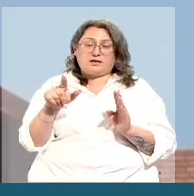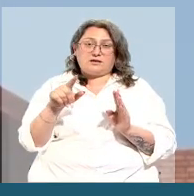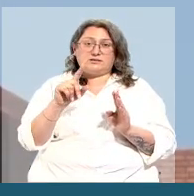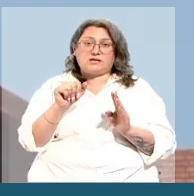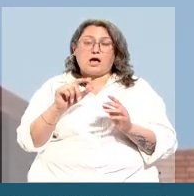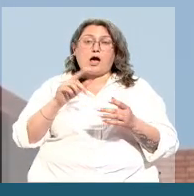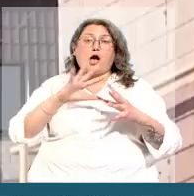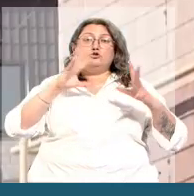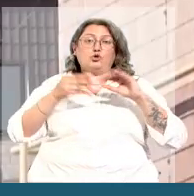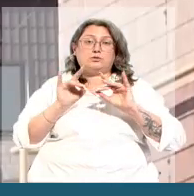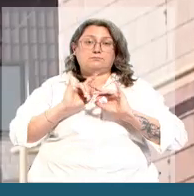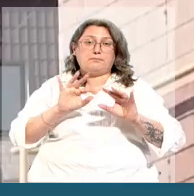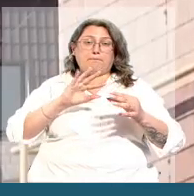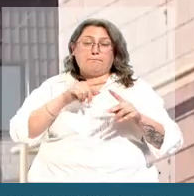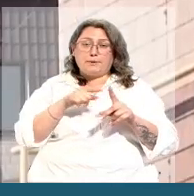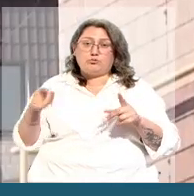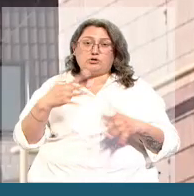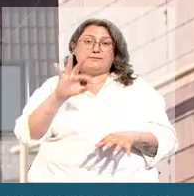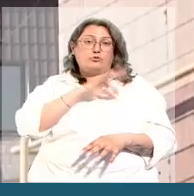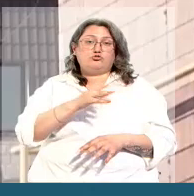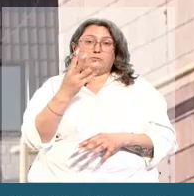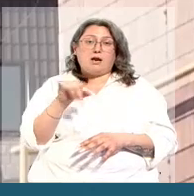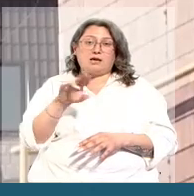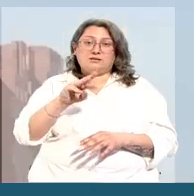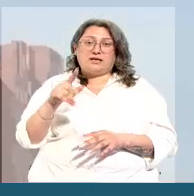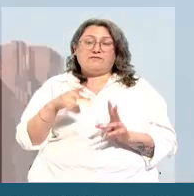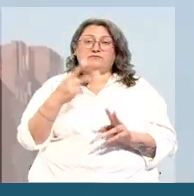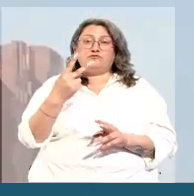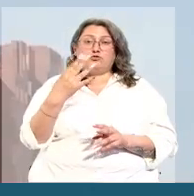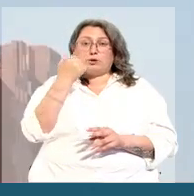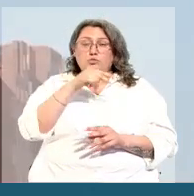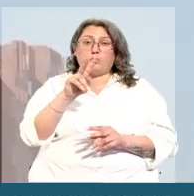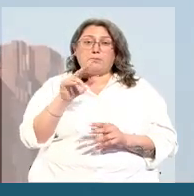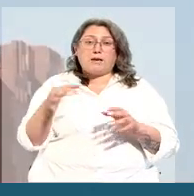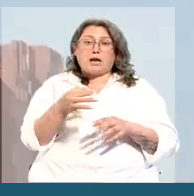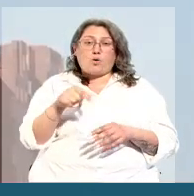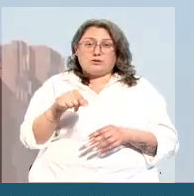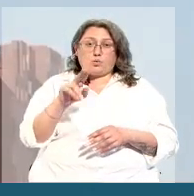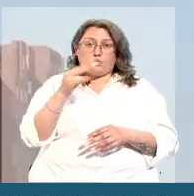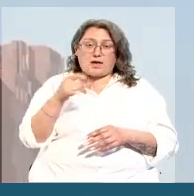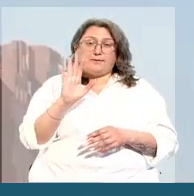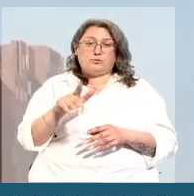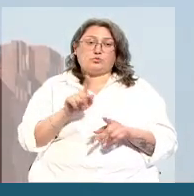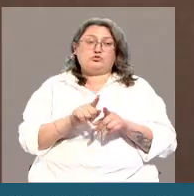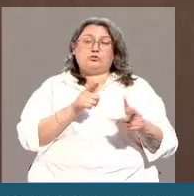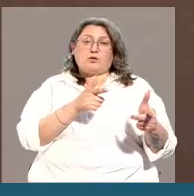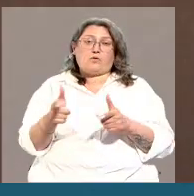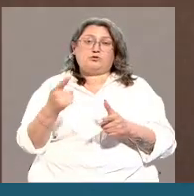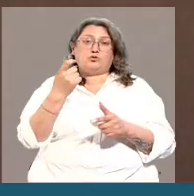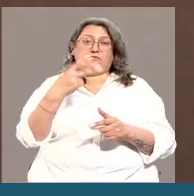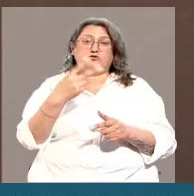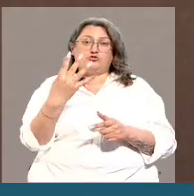теңгесі игерілген. 2024 жылы сондай-ақ Қонай шағын ауданында 124 бір пәтерлі үй пайдалануға беріледі.